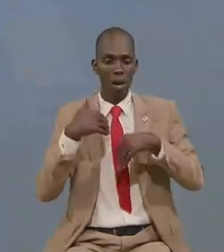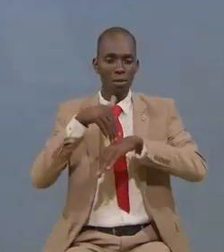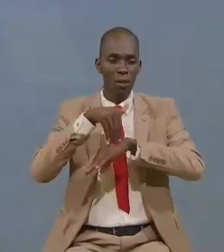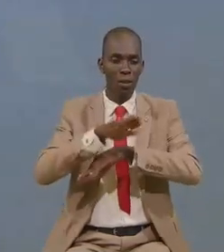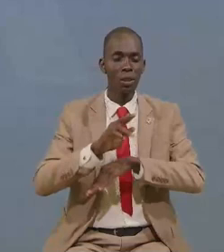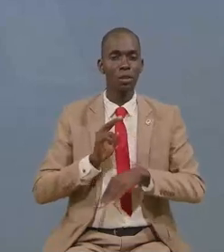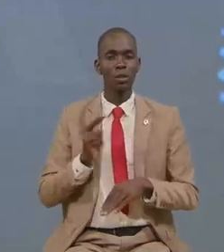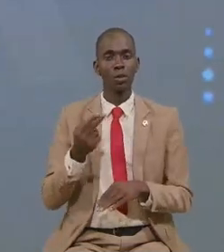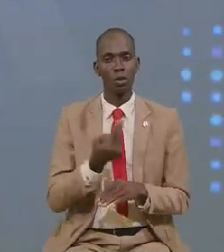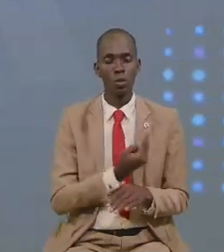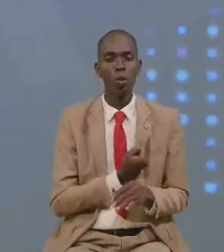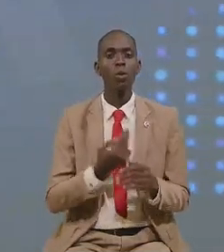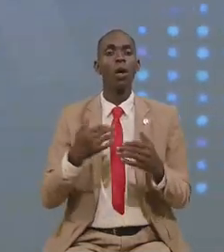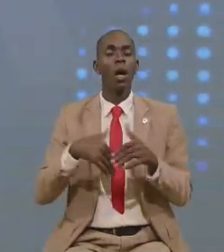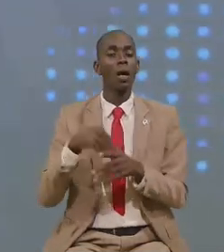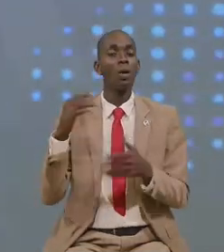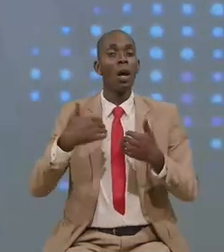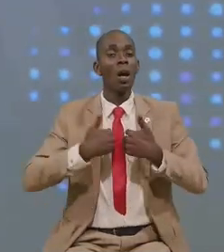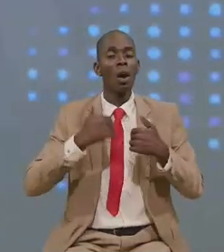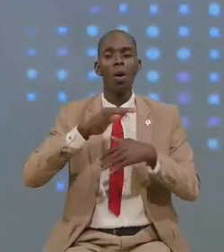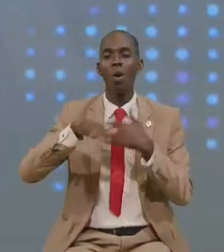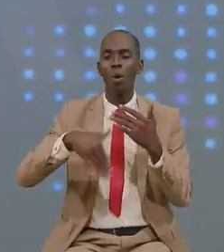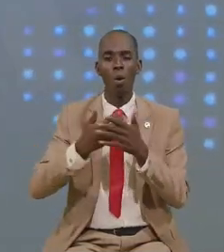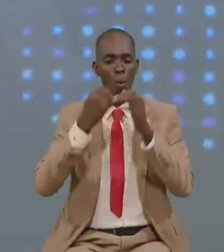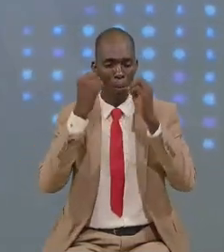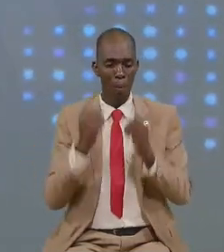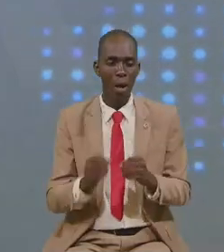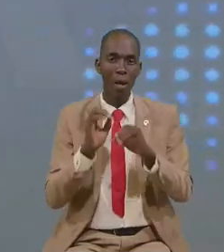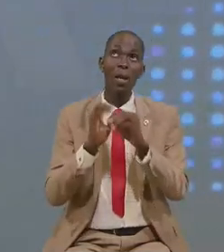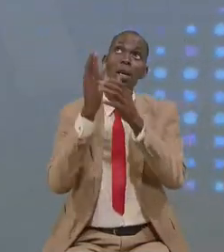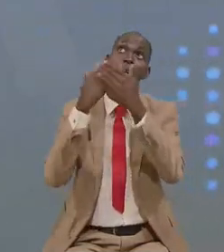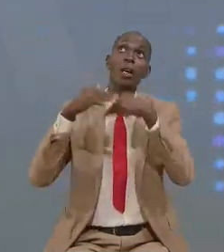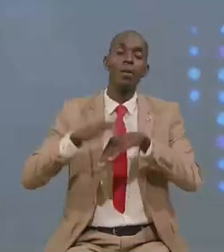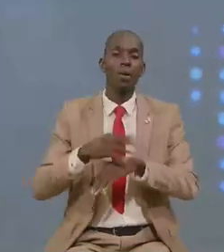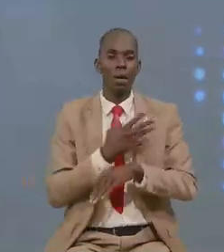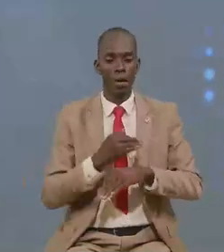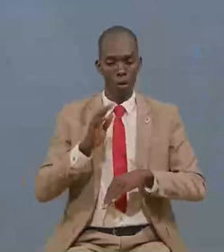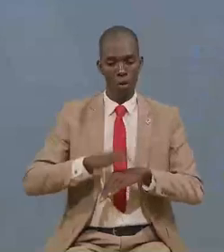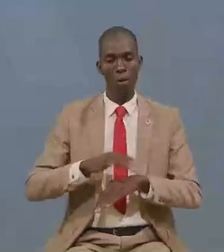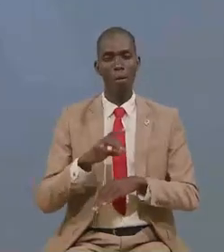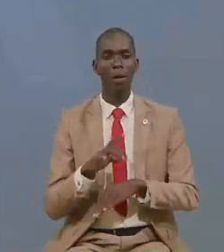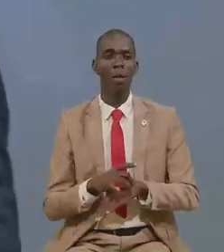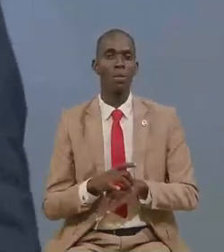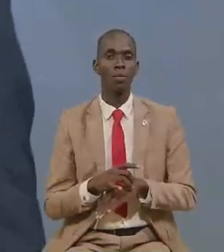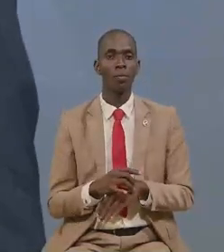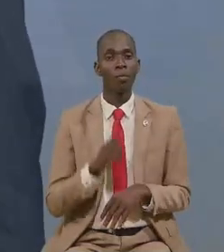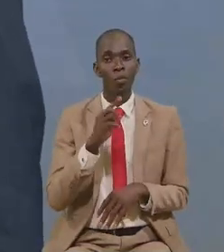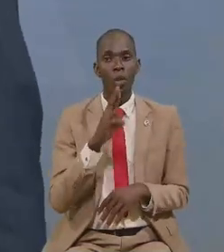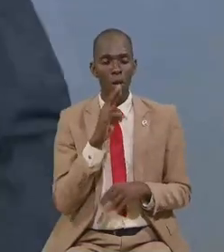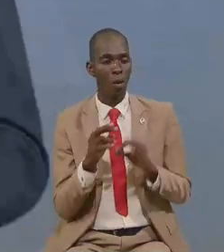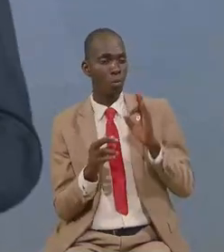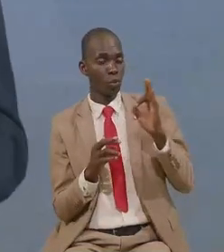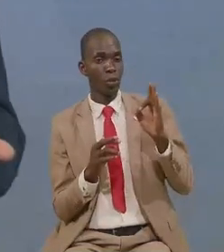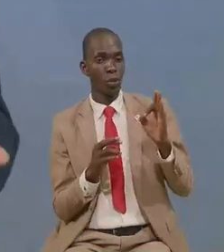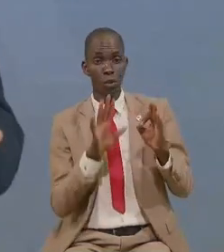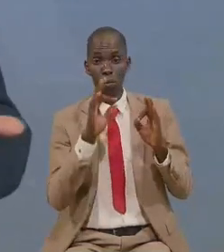à tout pouvoir. Dans le ciel et sur la terre. Ils prennent leur prédication, leur font